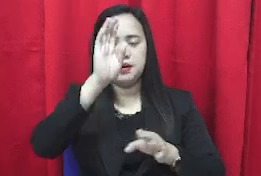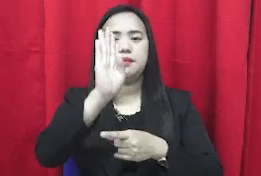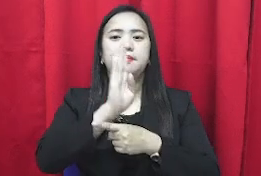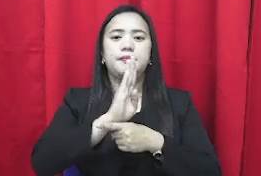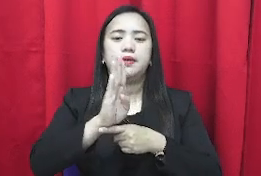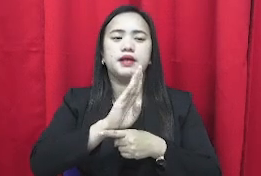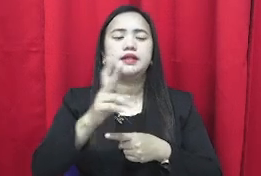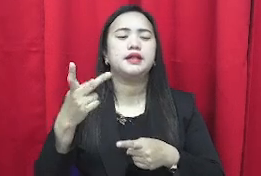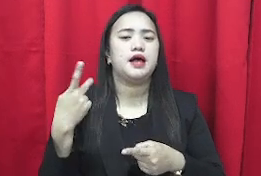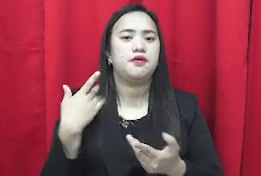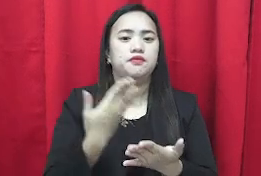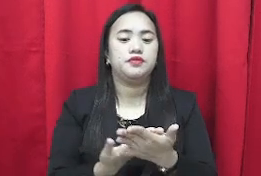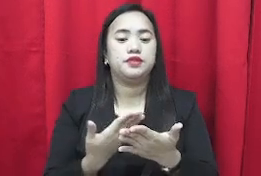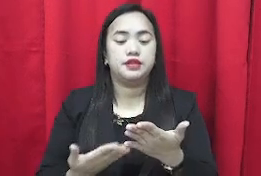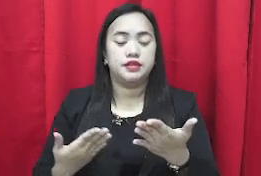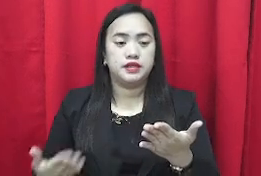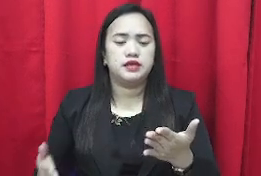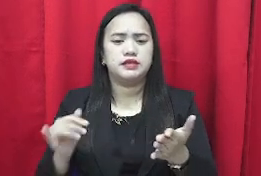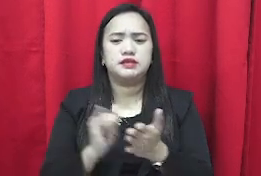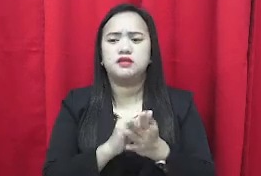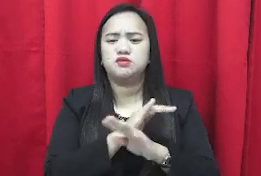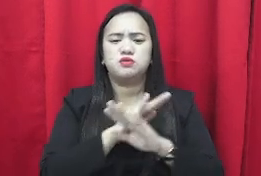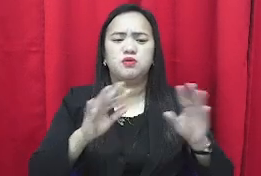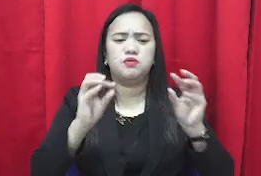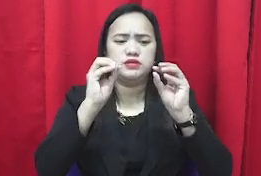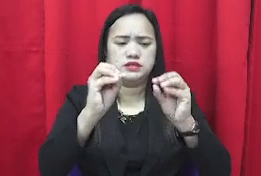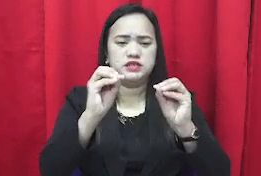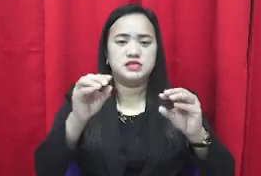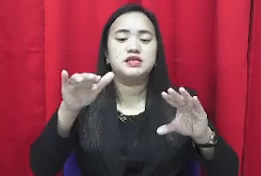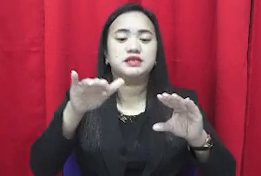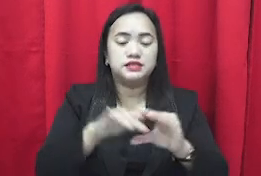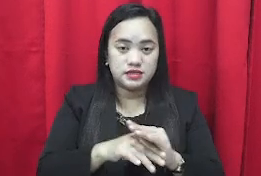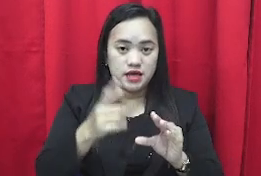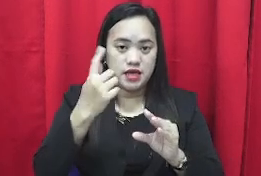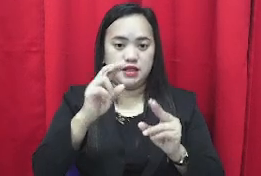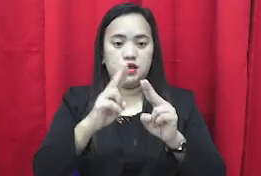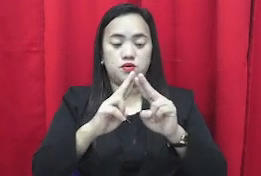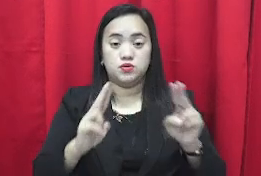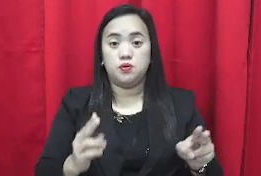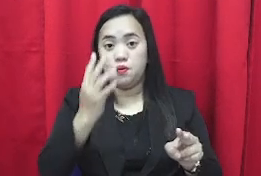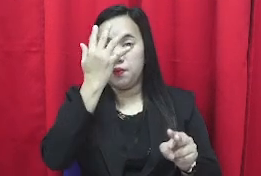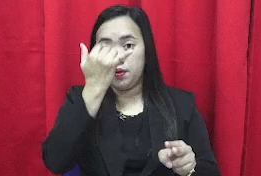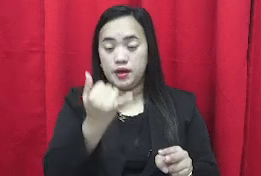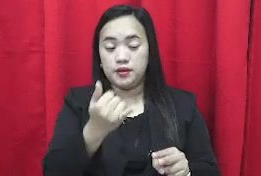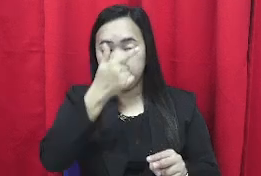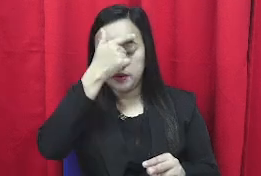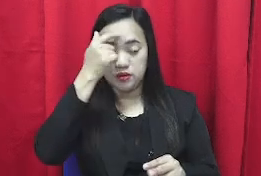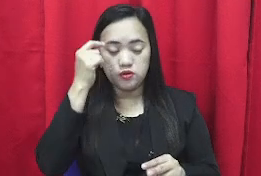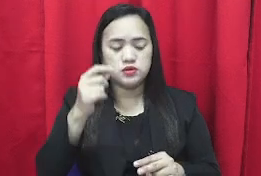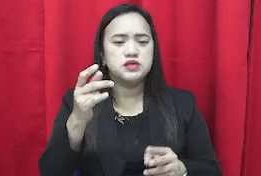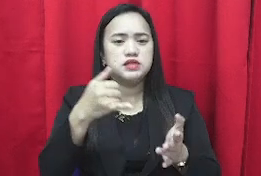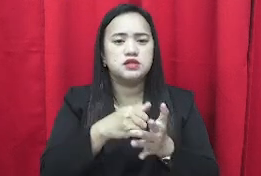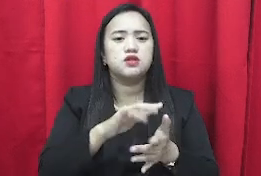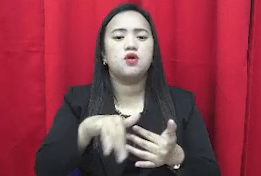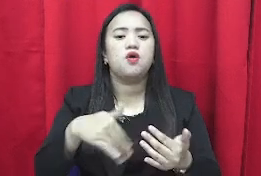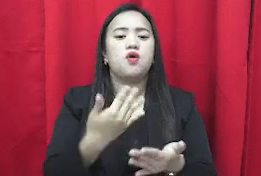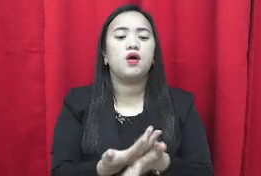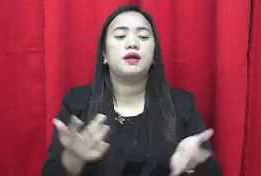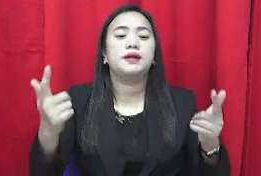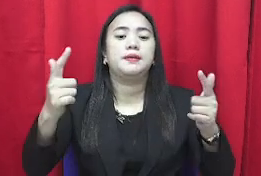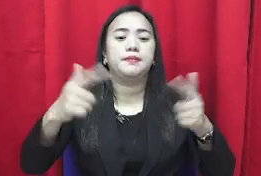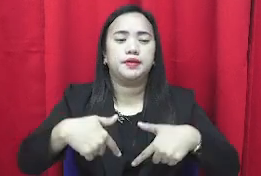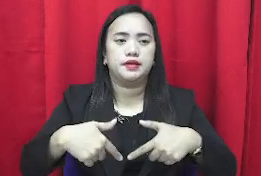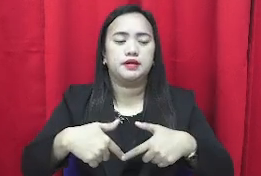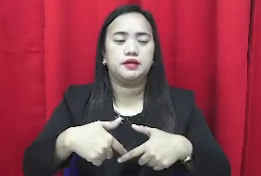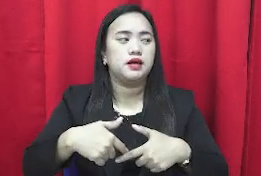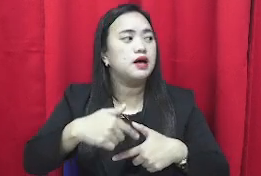na hindi na hindi maituturo dito sa loob ng bahay eh bakit Kasi sabi nga limitado lang din ako yung